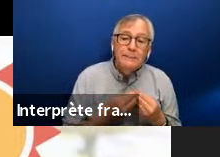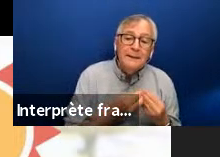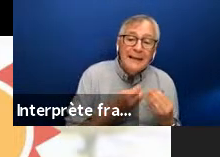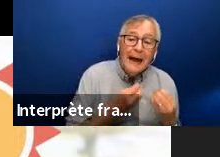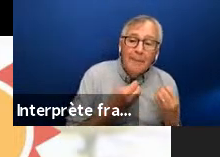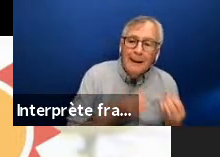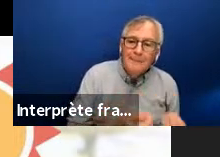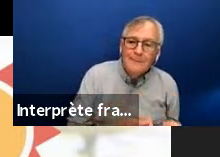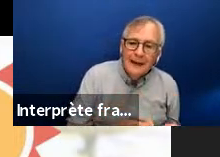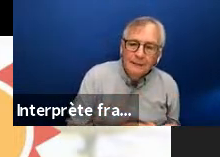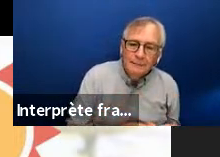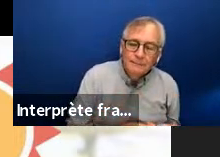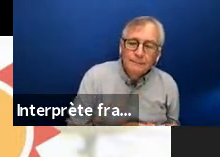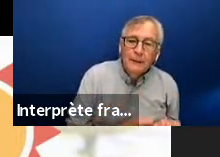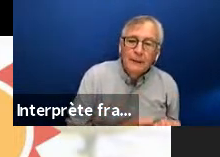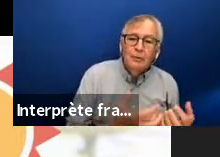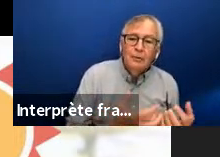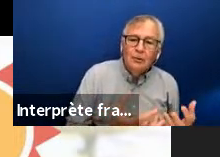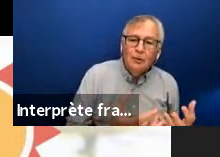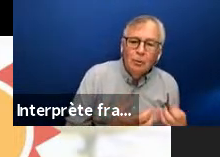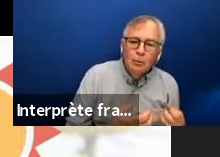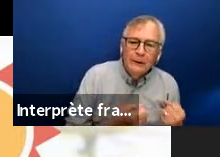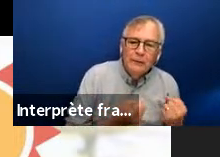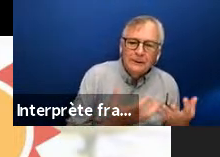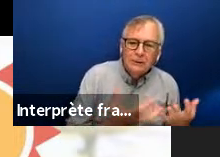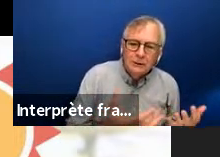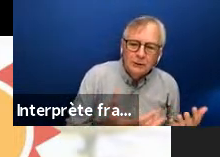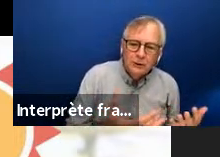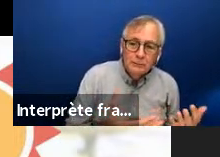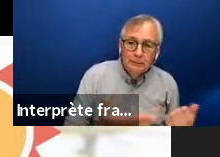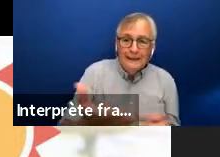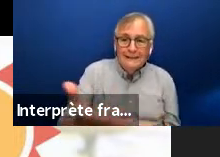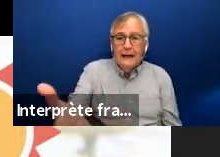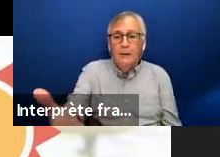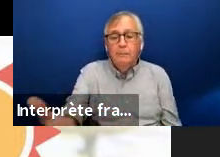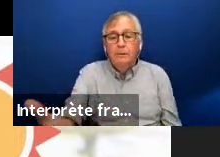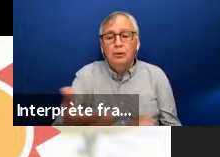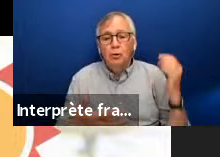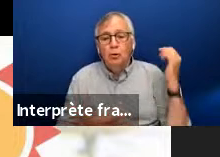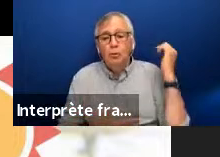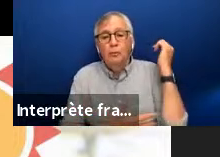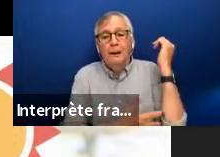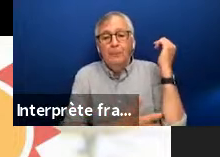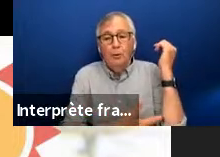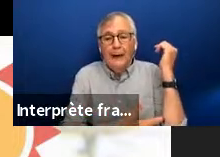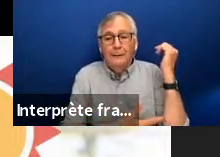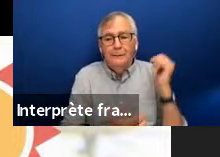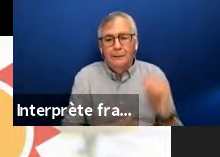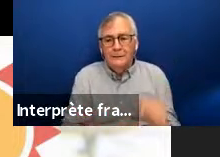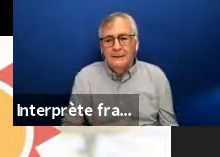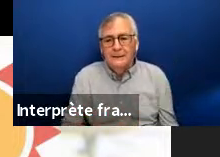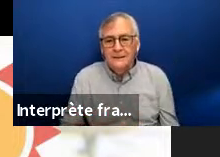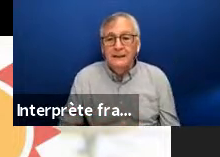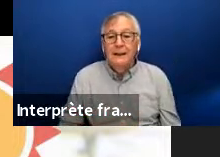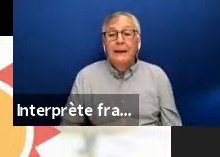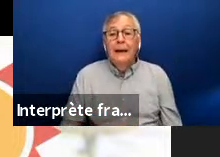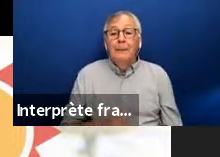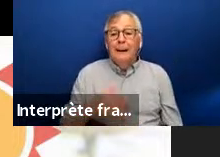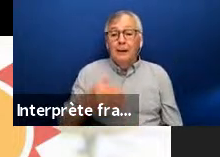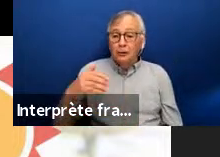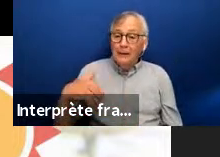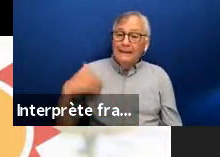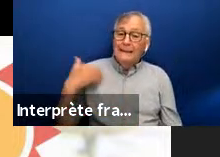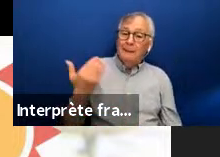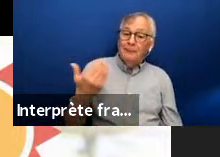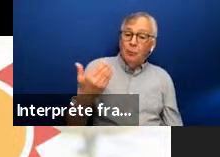choses qui se passent en même temps. Donc, il y a beaucoup d'informations qui se donnent. Par exemple, lorsqu'un auto frappe un arbre, voici le signe.